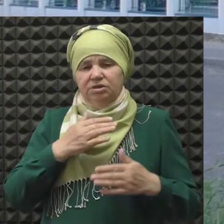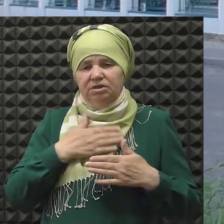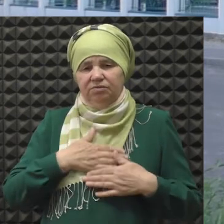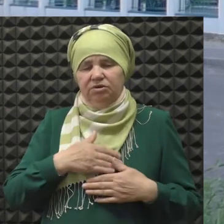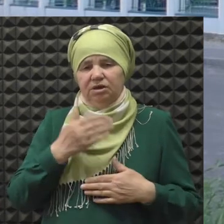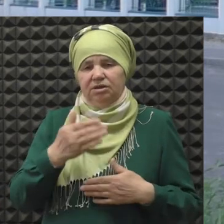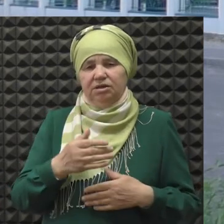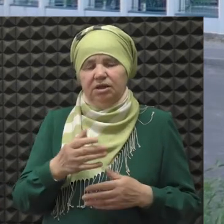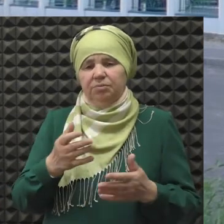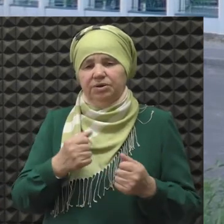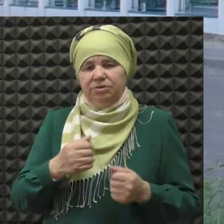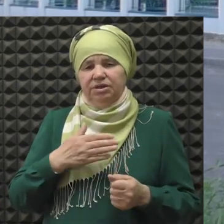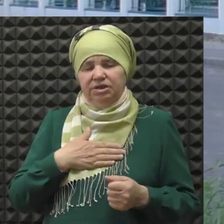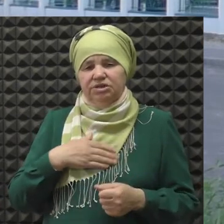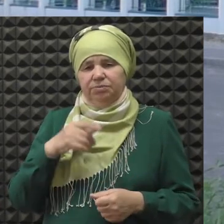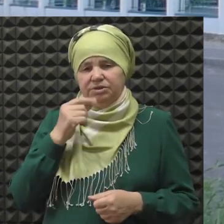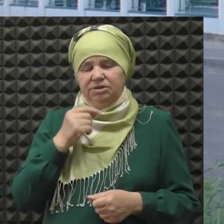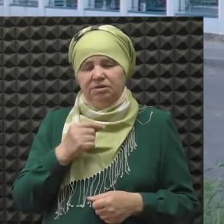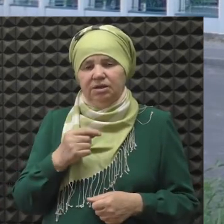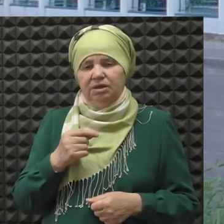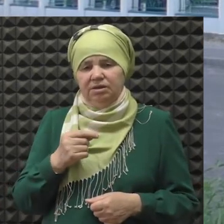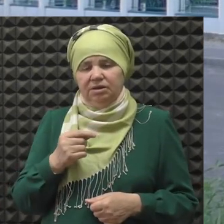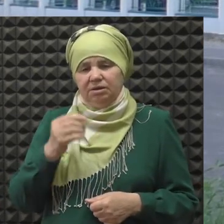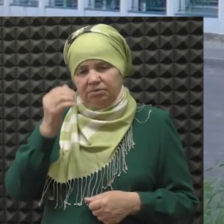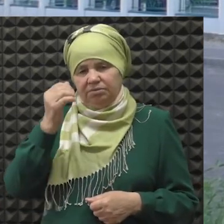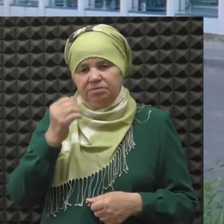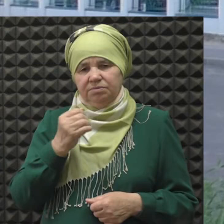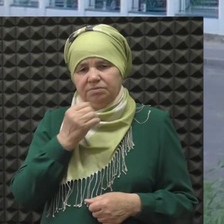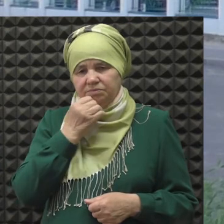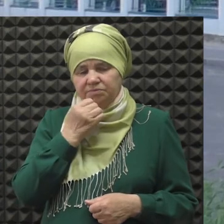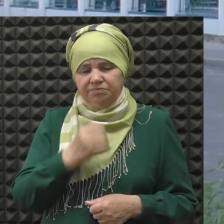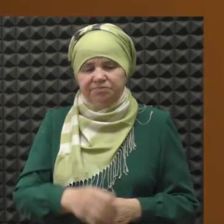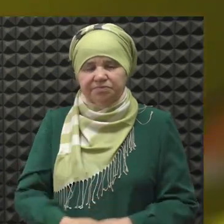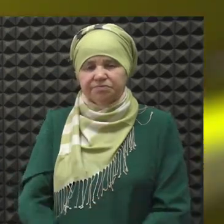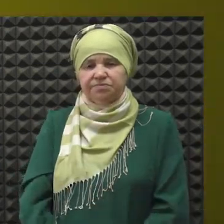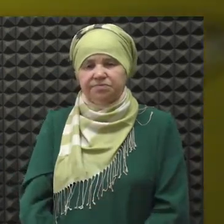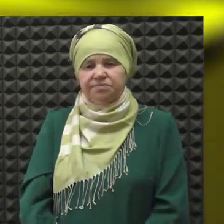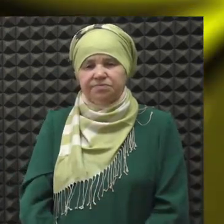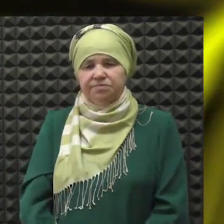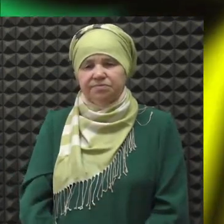Аллах, и да будут приняты наши посты. Ассаламу алейкум ва рахматуллахи ва баракатух.